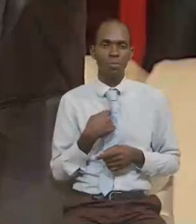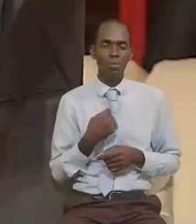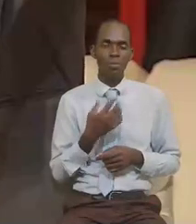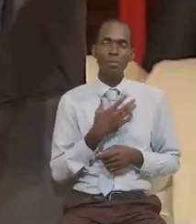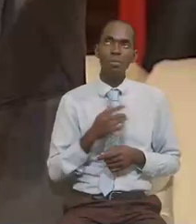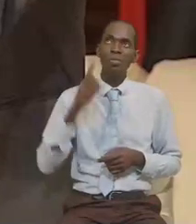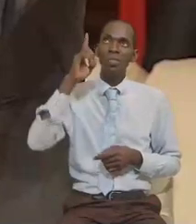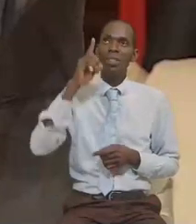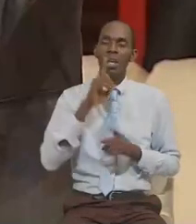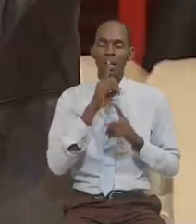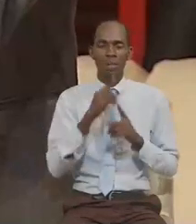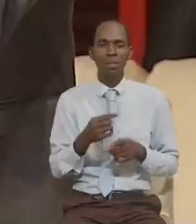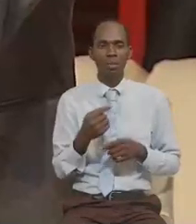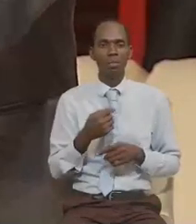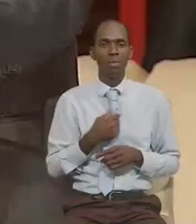Et il me dit,